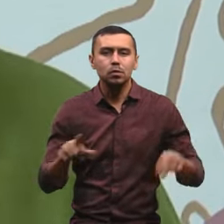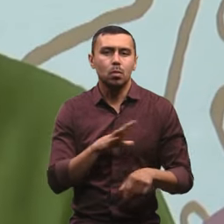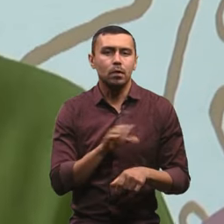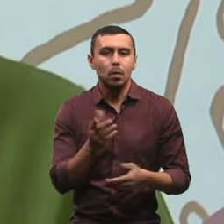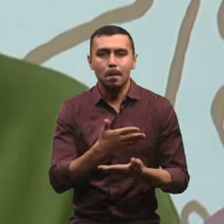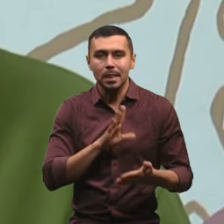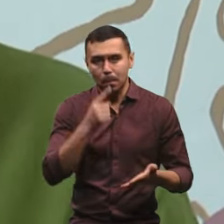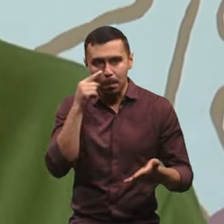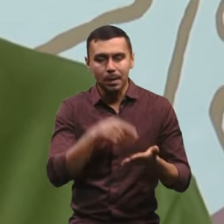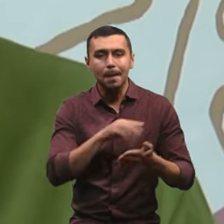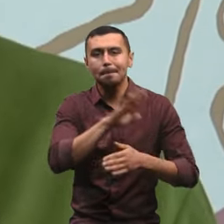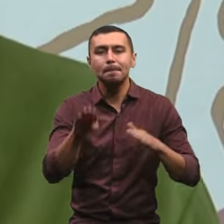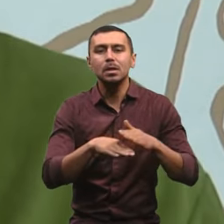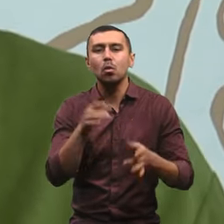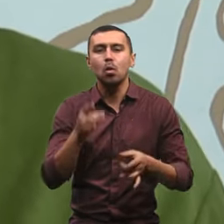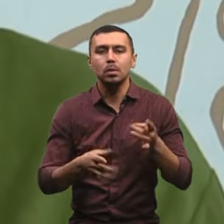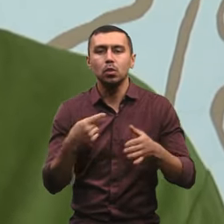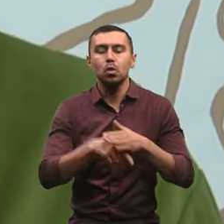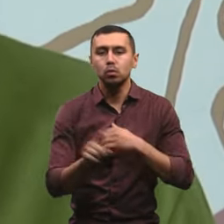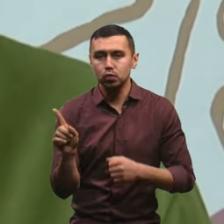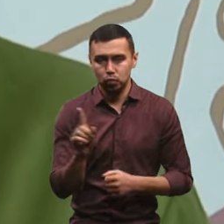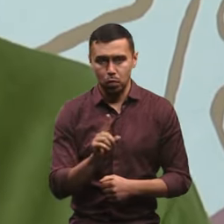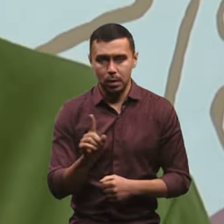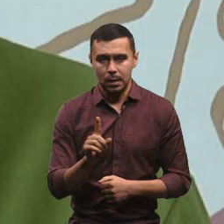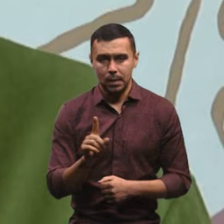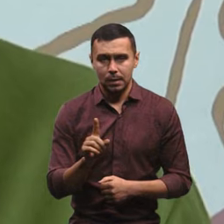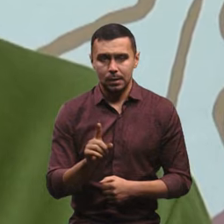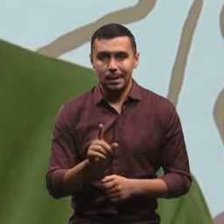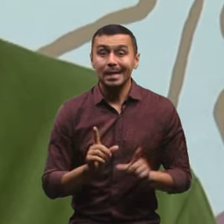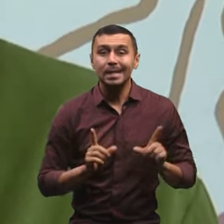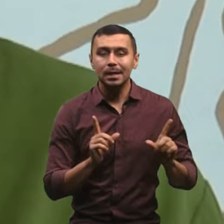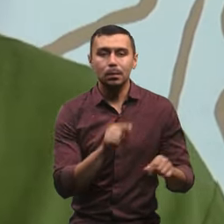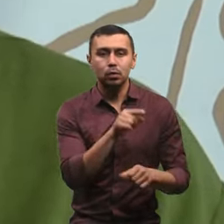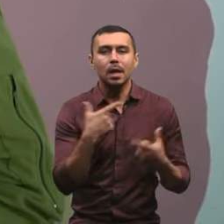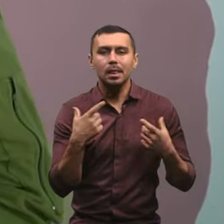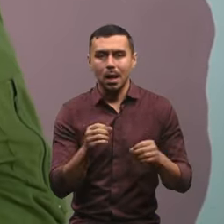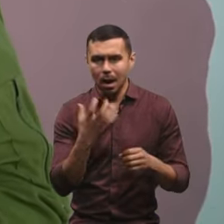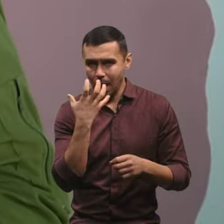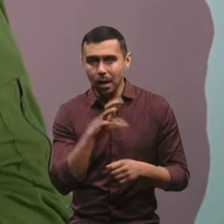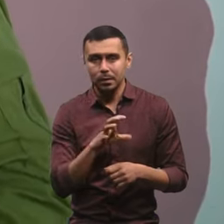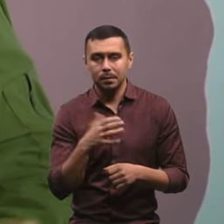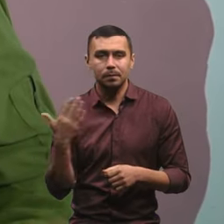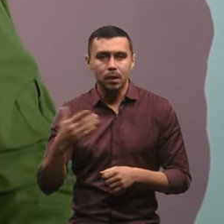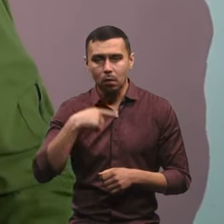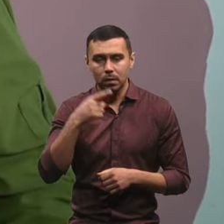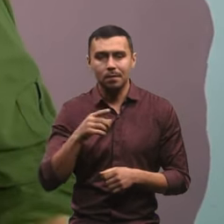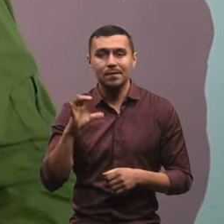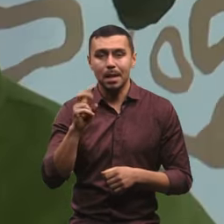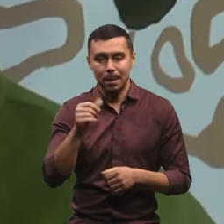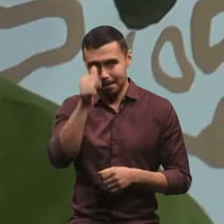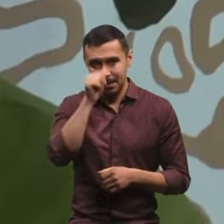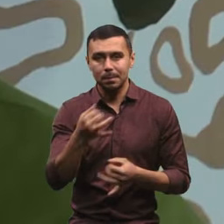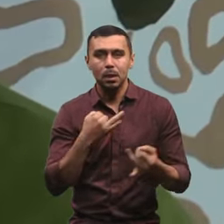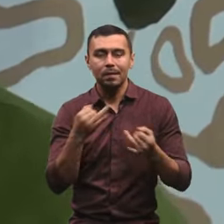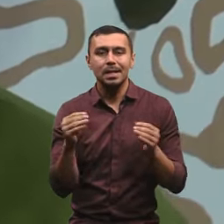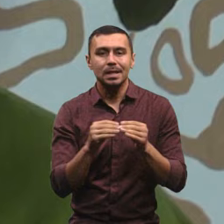ми не попадаємо під обстріли, тому що ми їдемо туди, де гаряче. Наталія Беренда каже, у серпні місяці спілкувалася